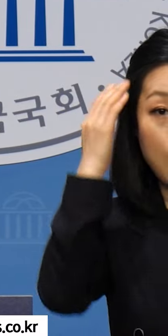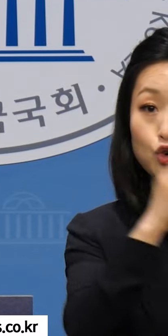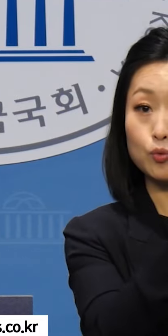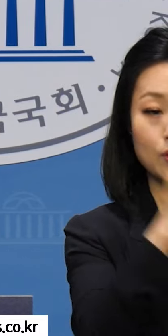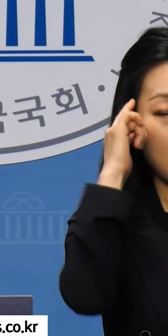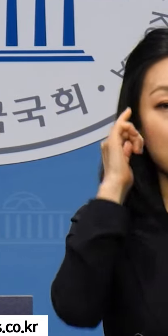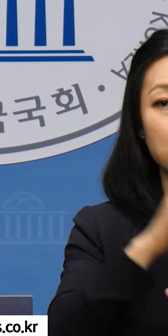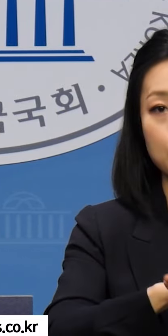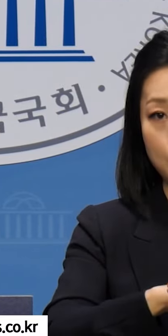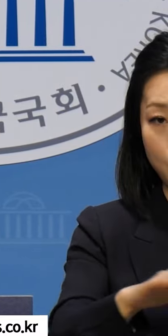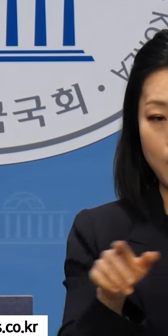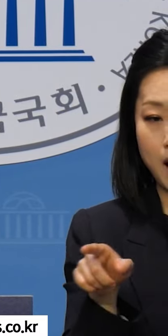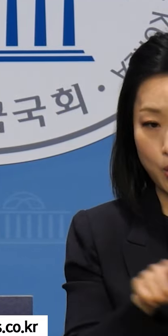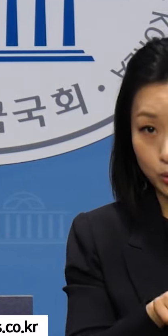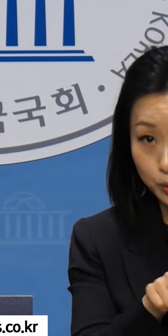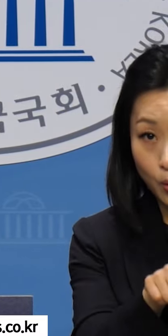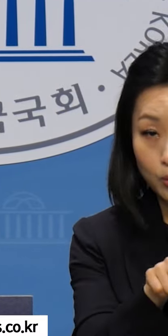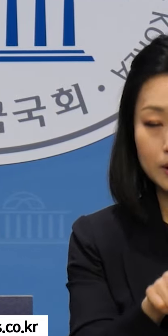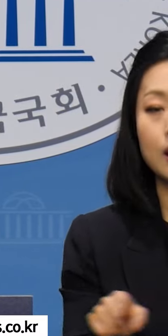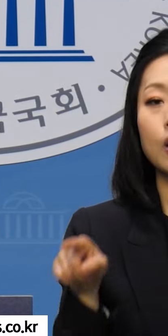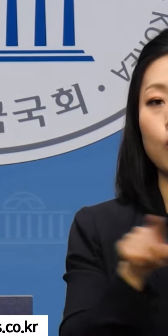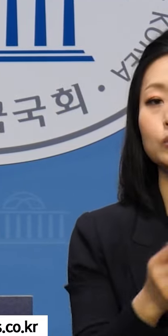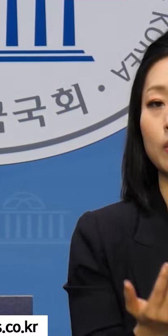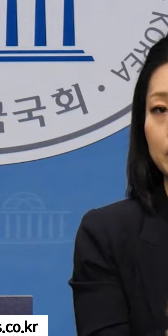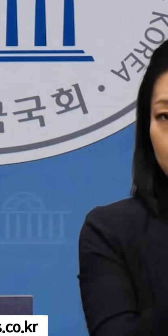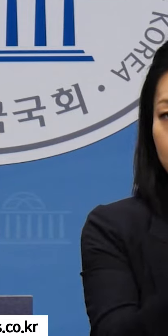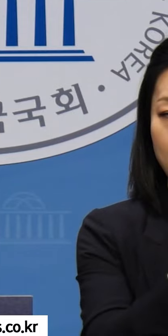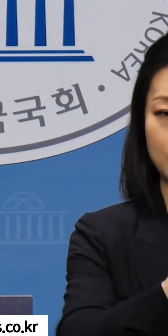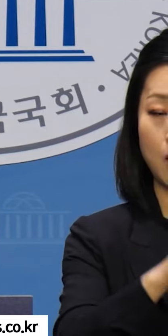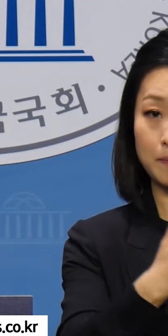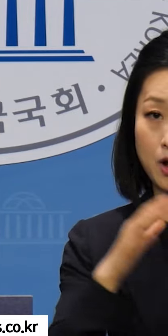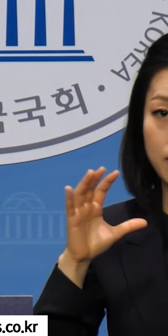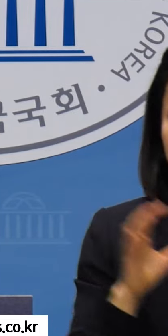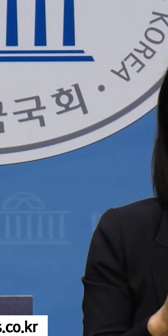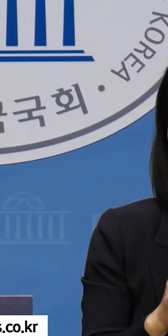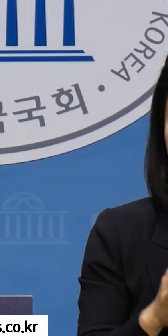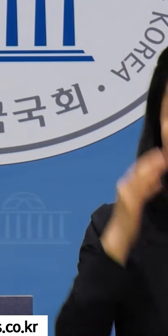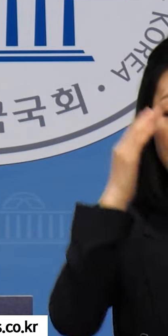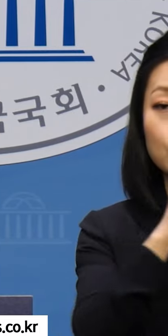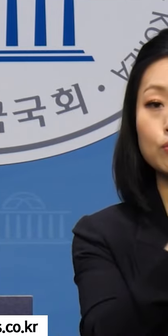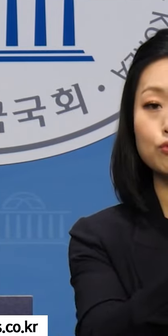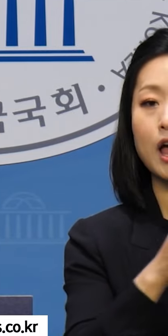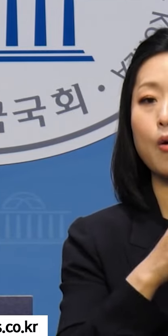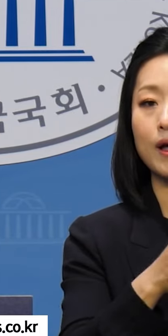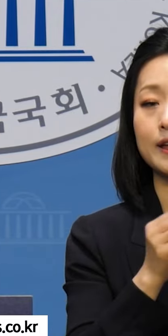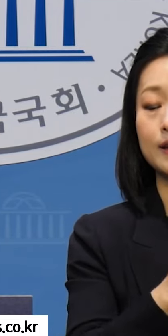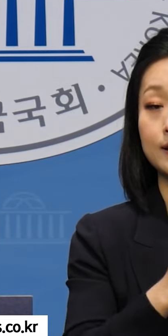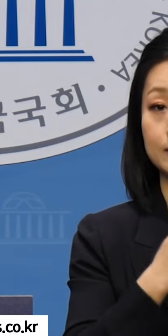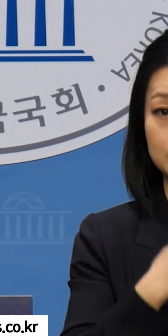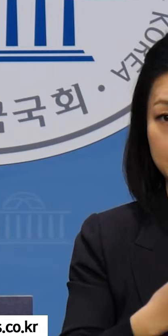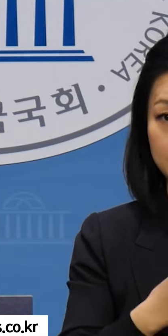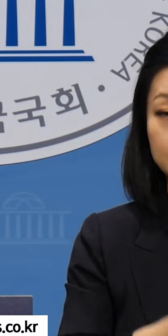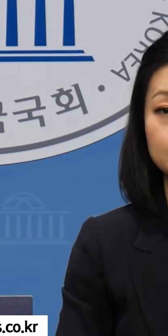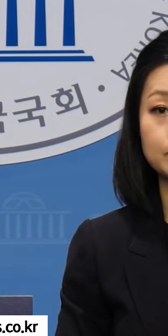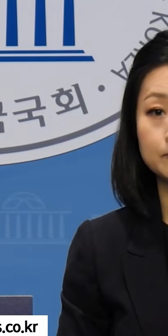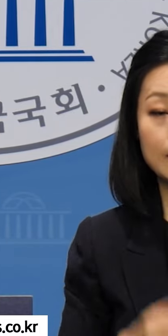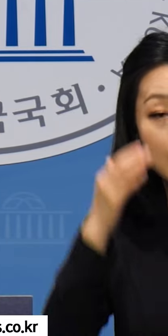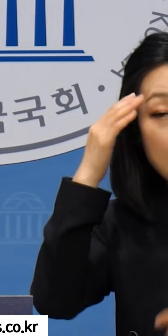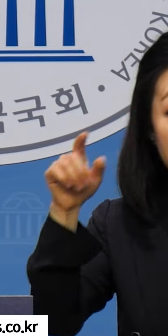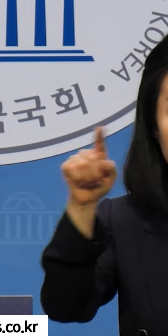평화공존과 공동번영 그리고 협력과 연대에 기초한 남북 관계를 만들겠습니다